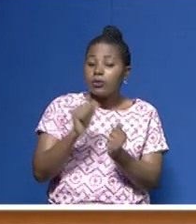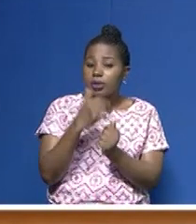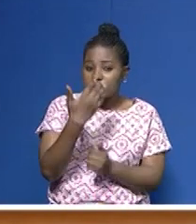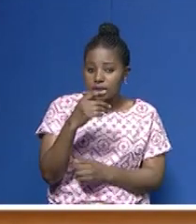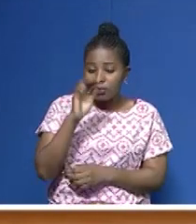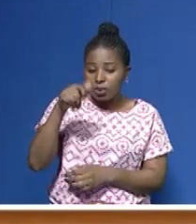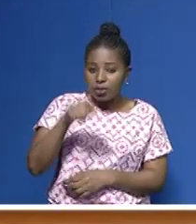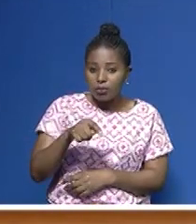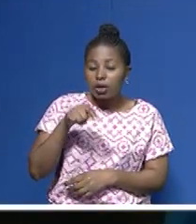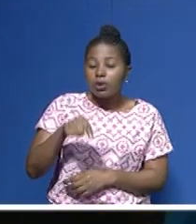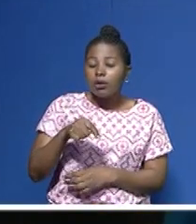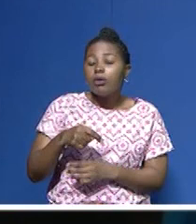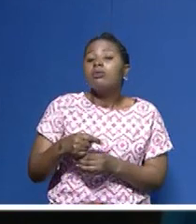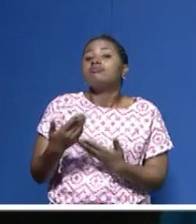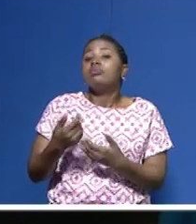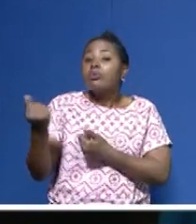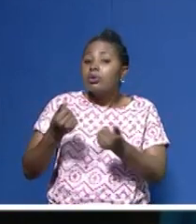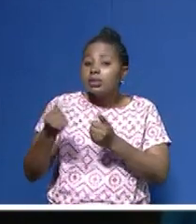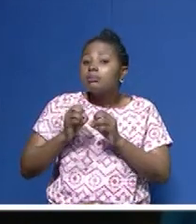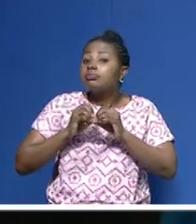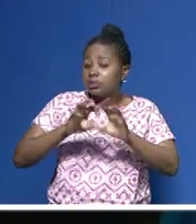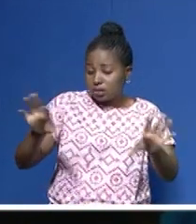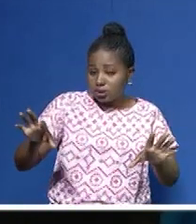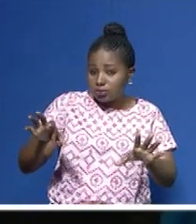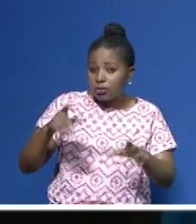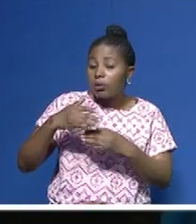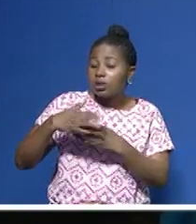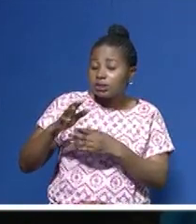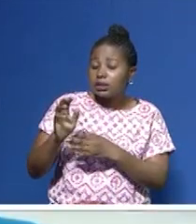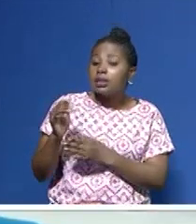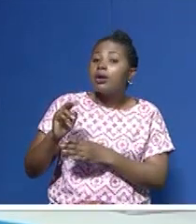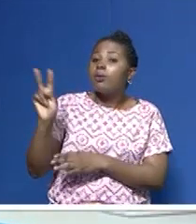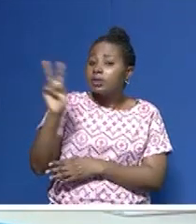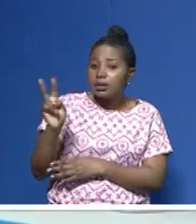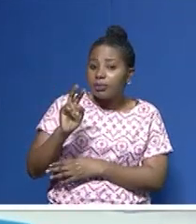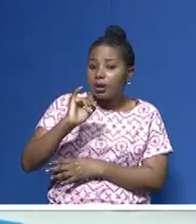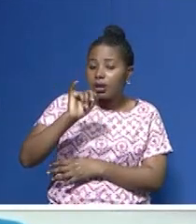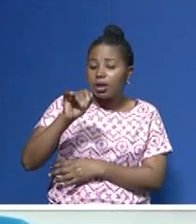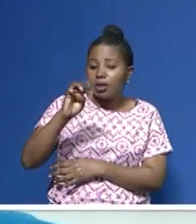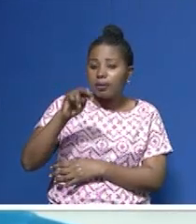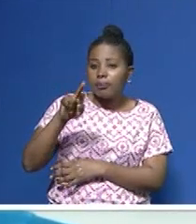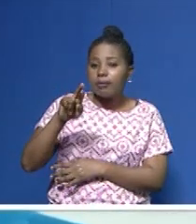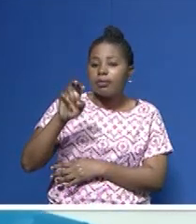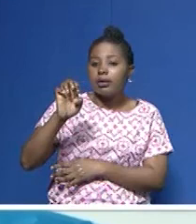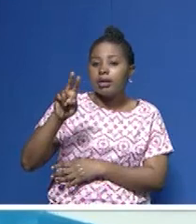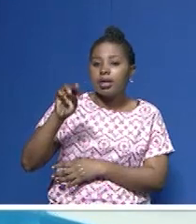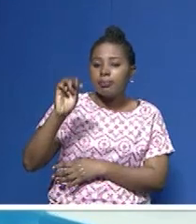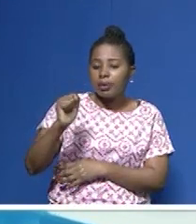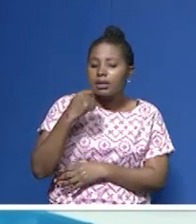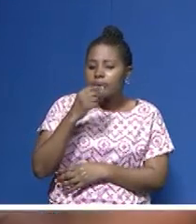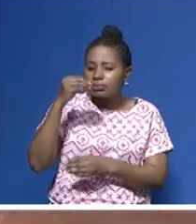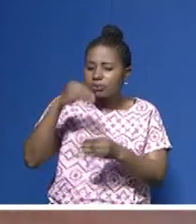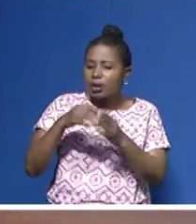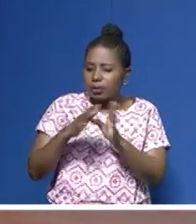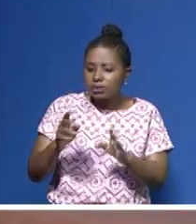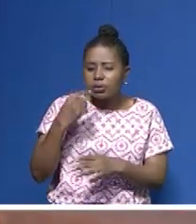leo mkurugenzi wa itikadi, uenezi, mawasiliano na mambo ya nje wa Chadema John Mrema anaweka wazi kuwa walishaziona